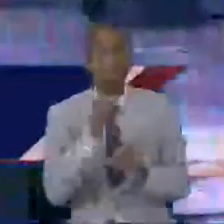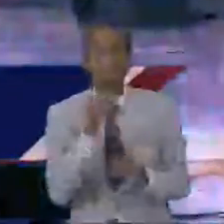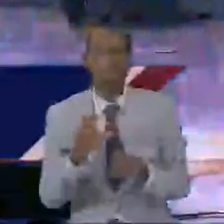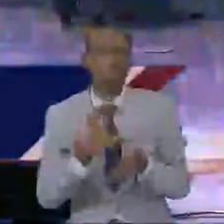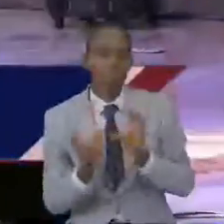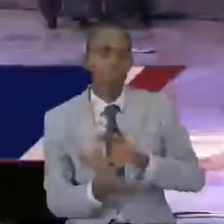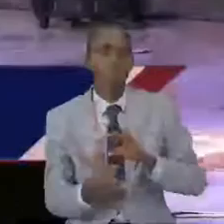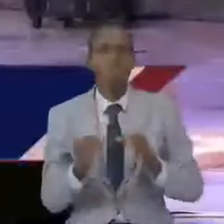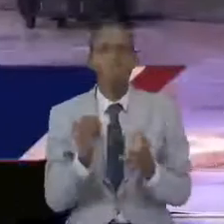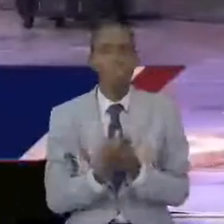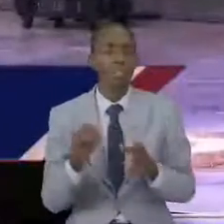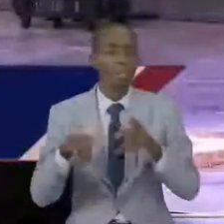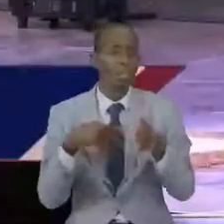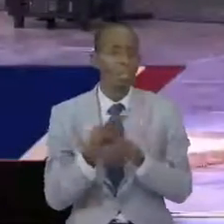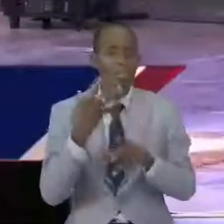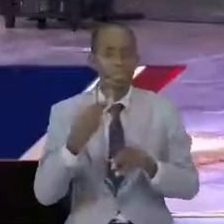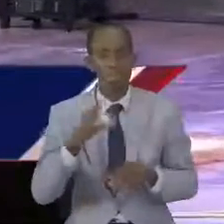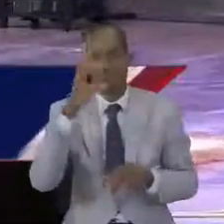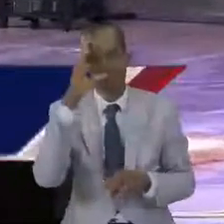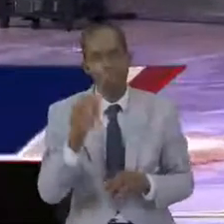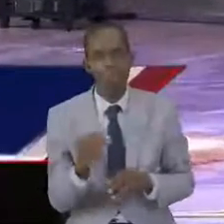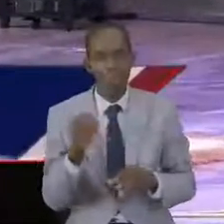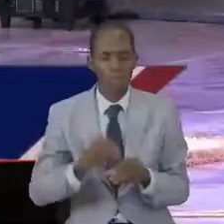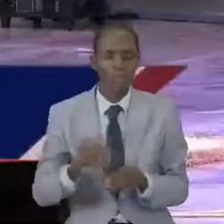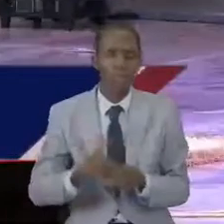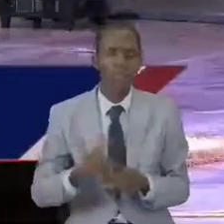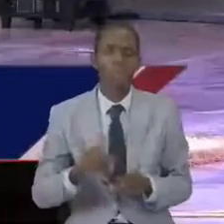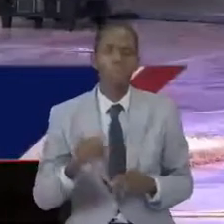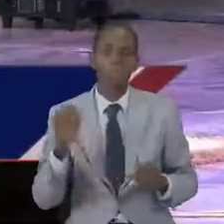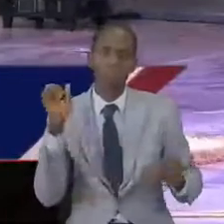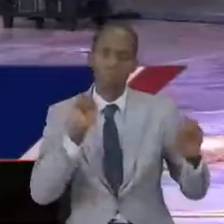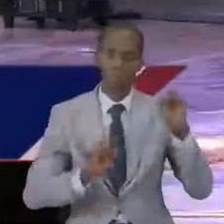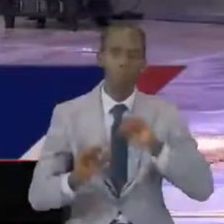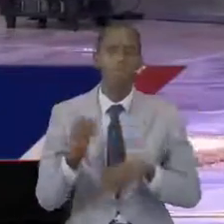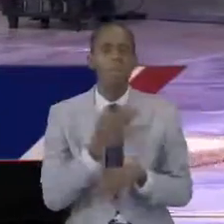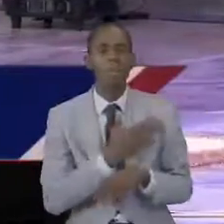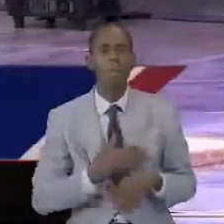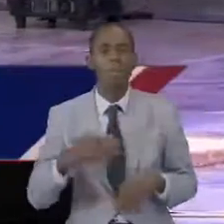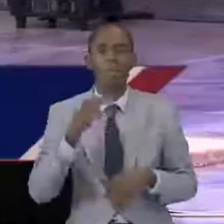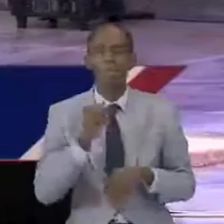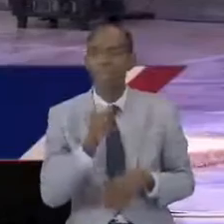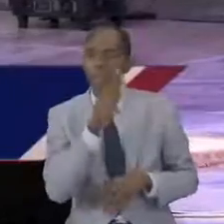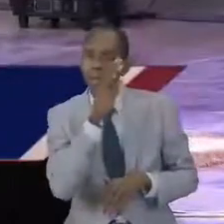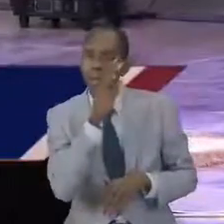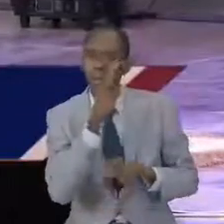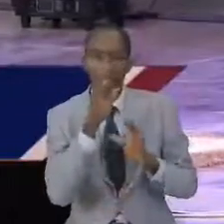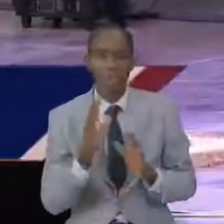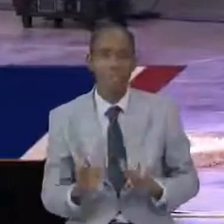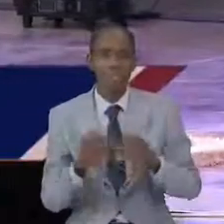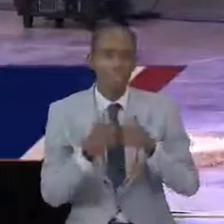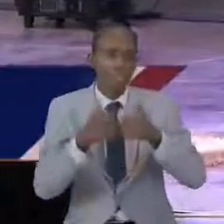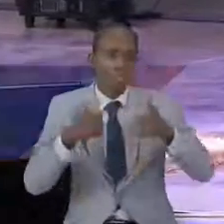né de nouveau eu un homme et pervers excite des querelles et le